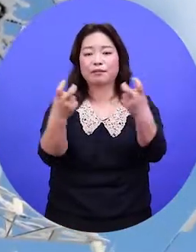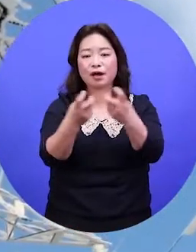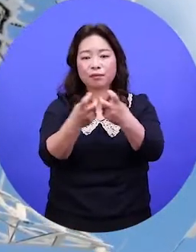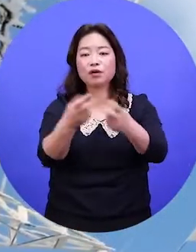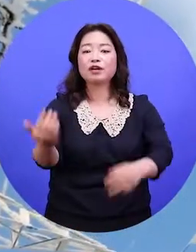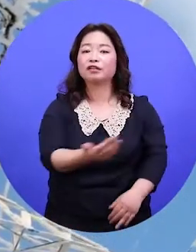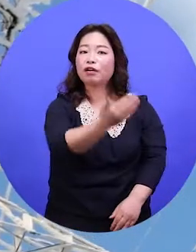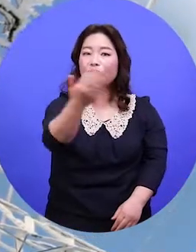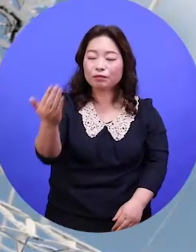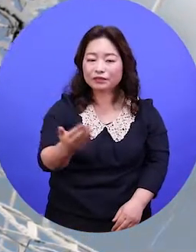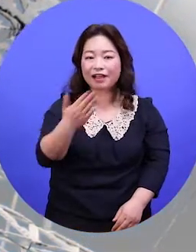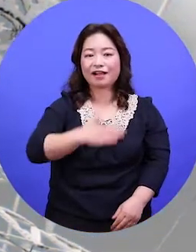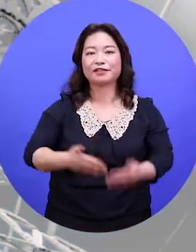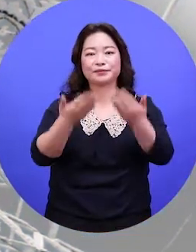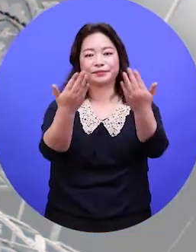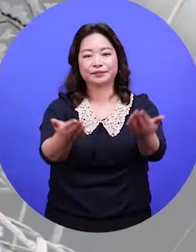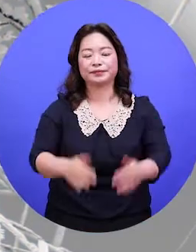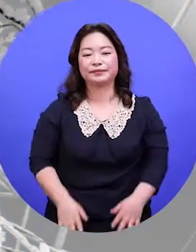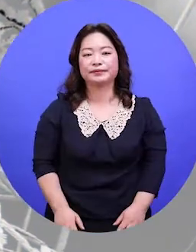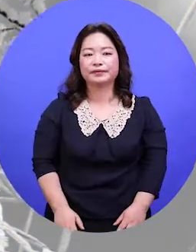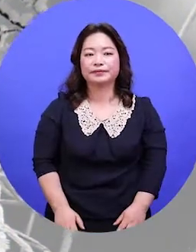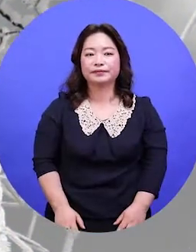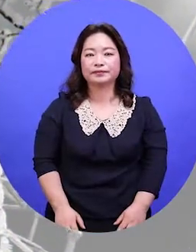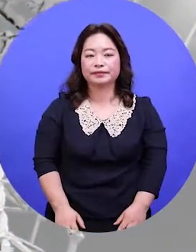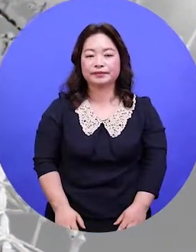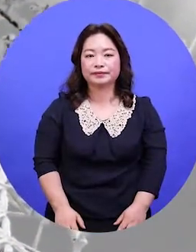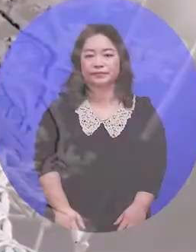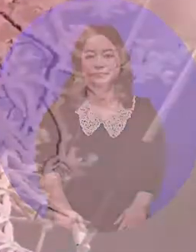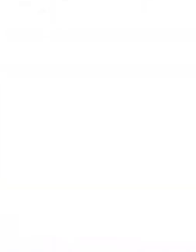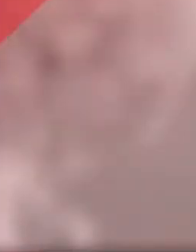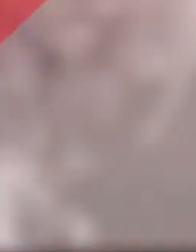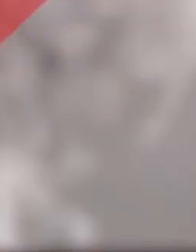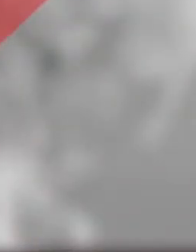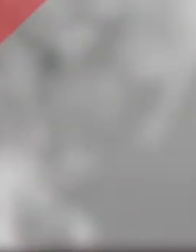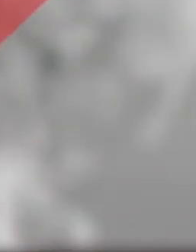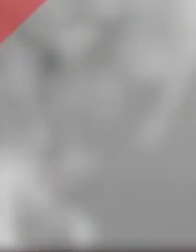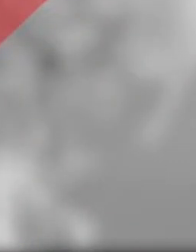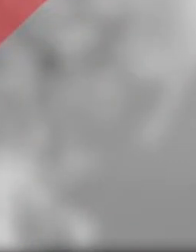위한 대설 안전수칙 본격적으로 알아봅니다.